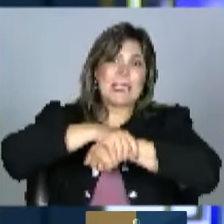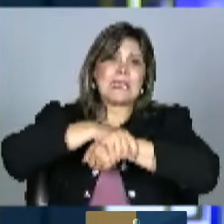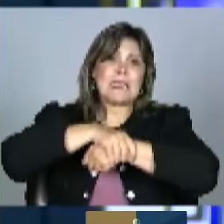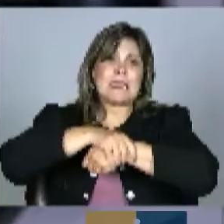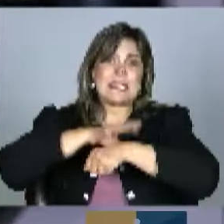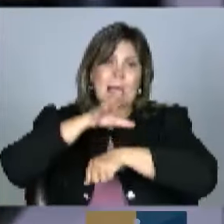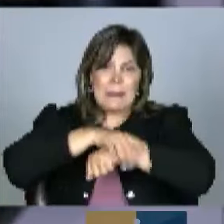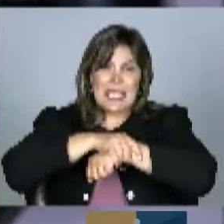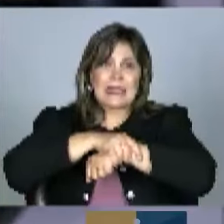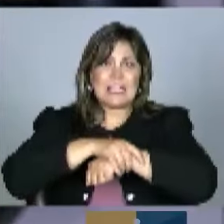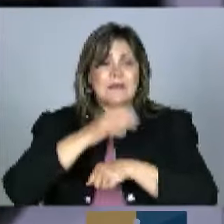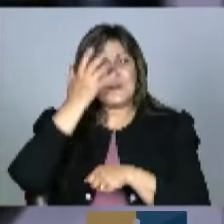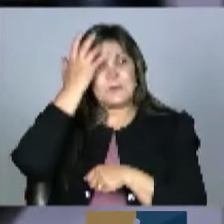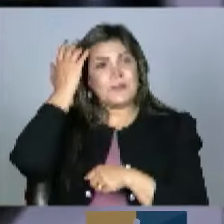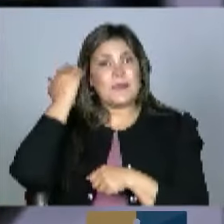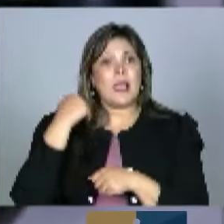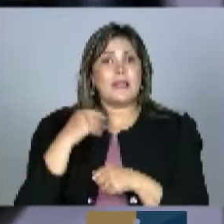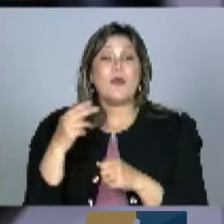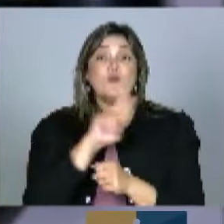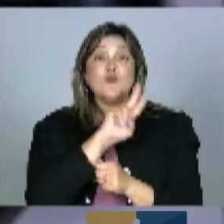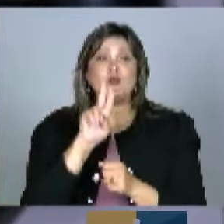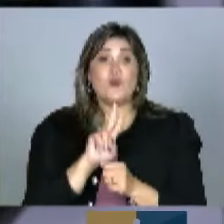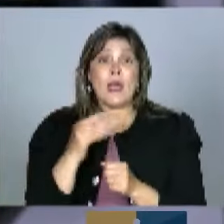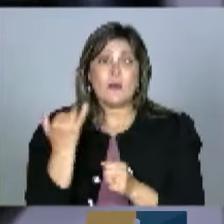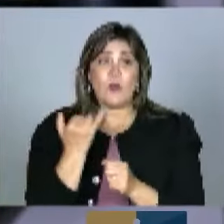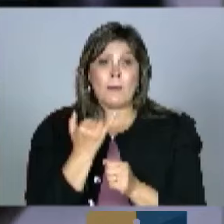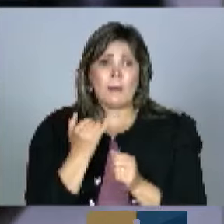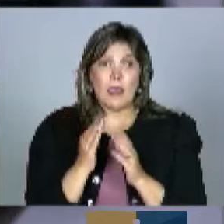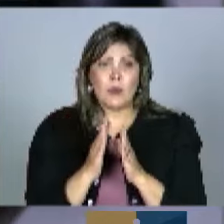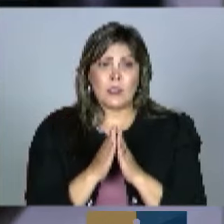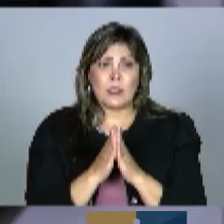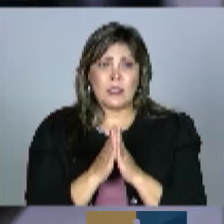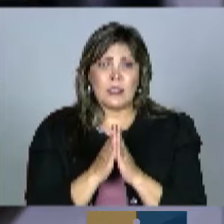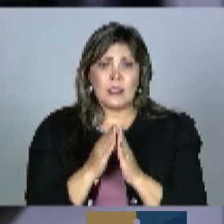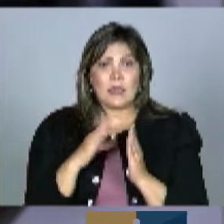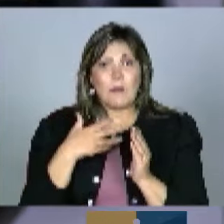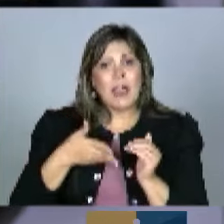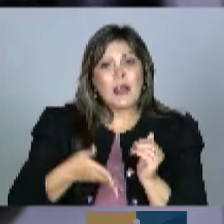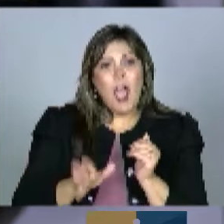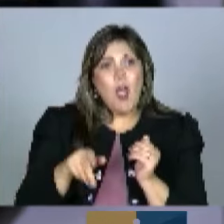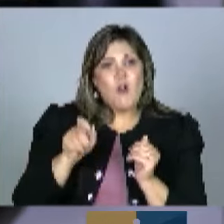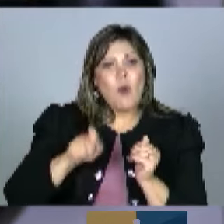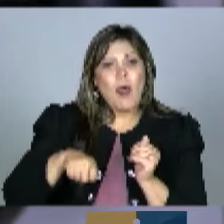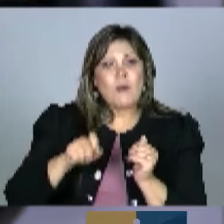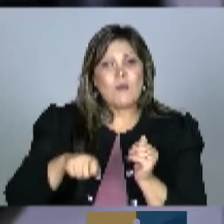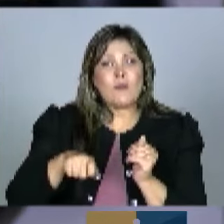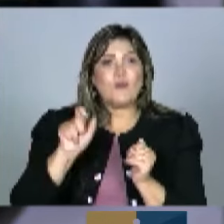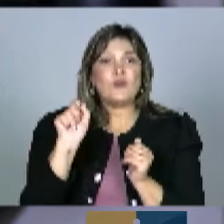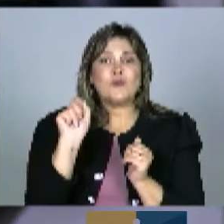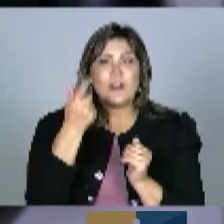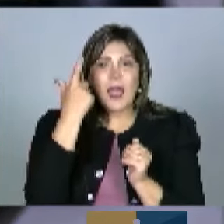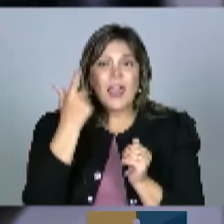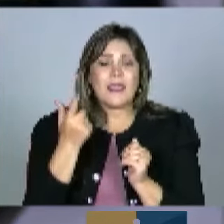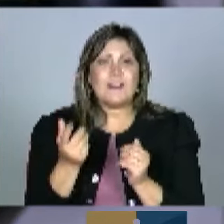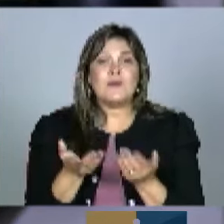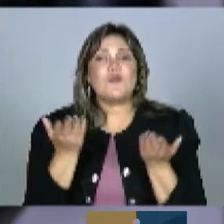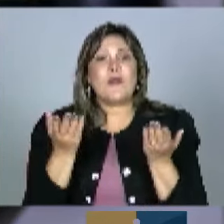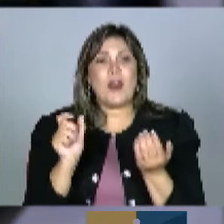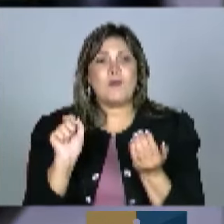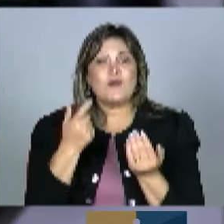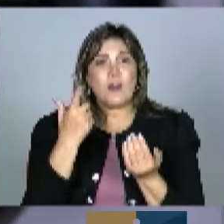الموضوع سؤال تحديدا وده مهم يمكن اللي بيسمعنا دلوقتي يقول طب ما انا الجا للقضاء المستعجل ده اسرع وطالما